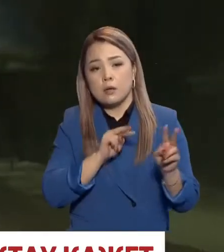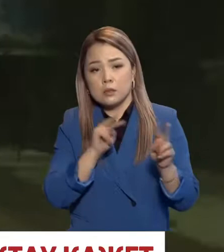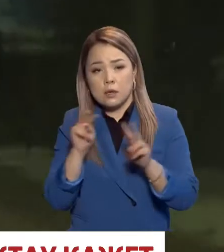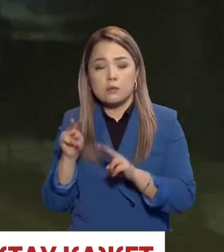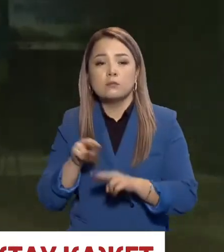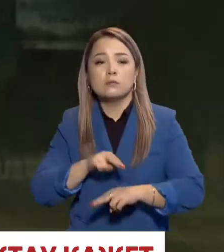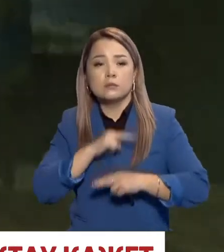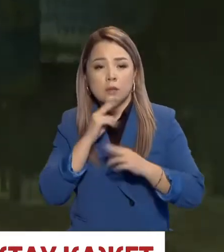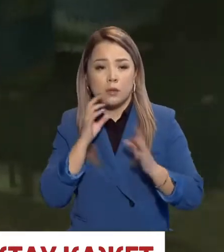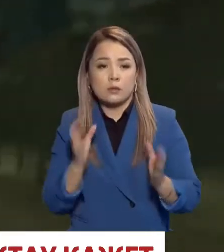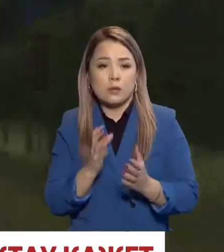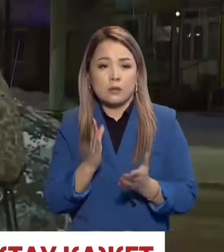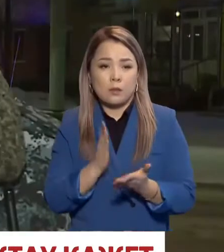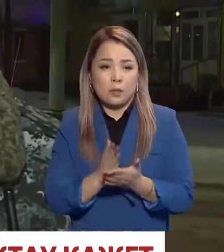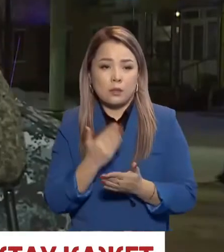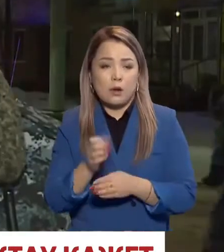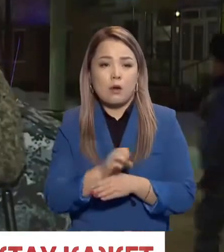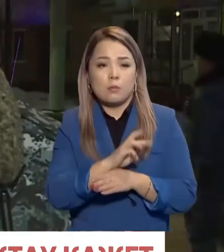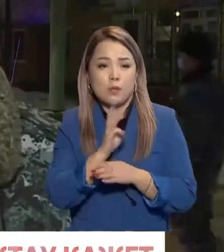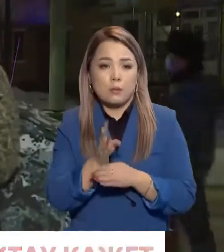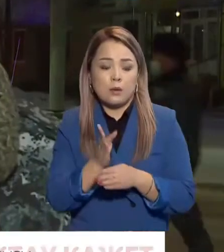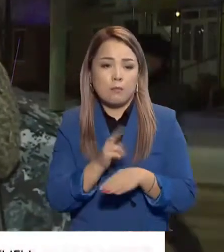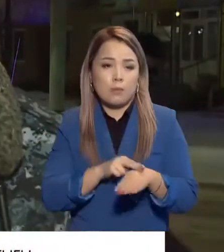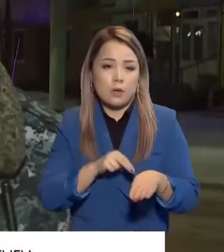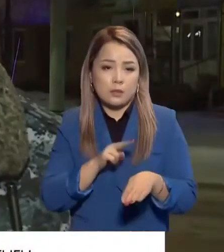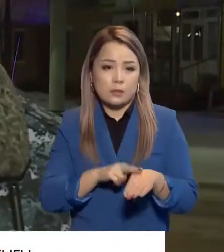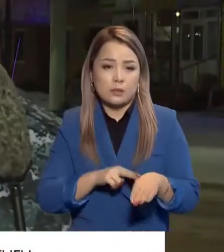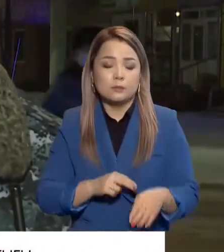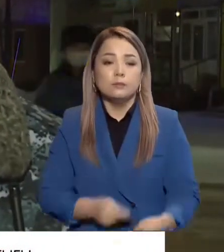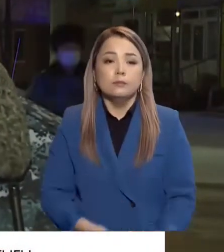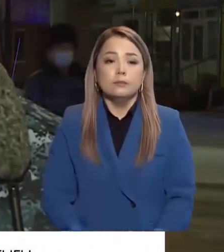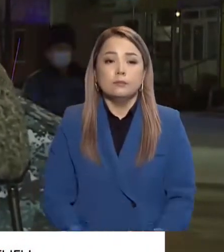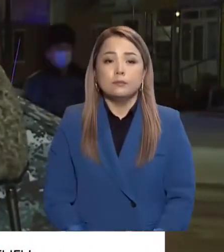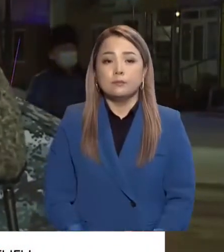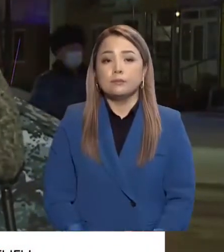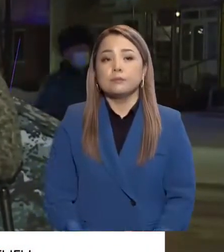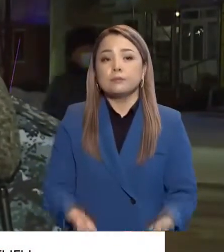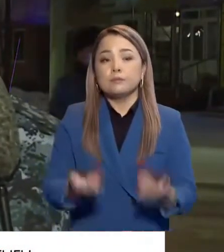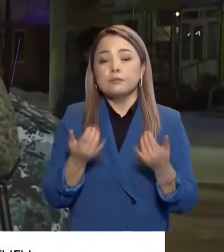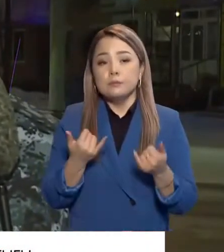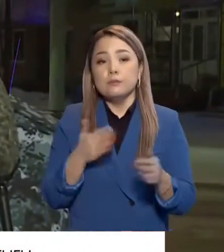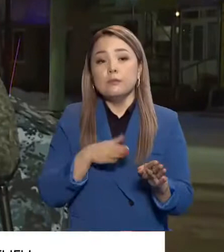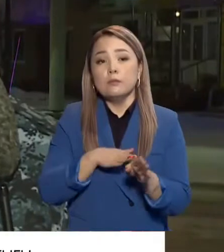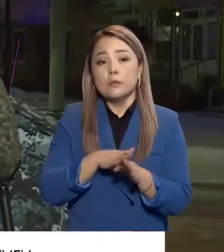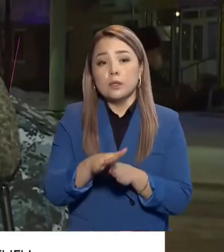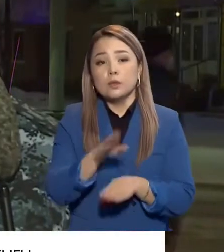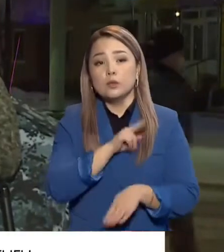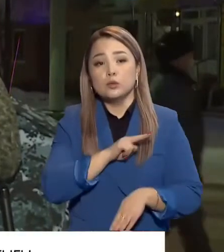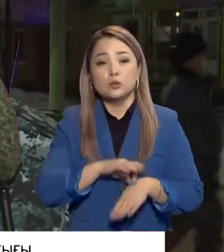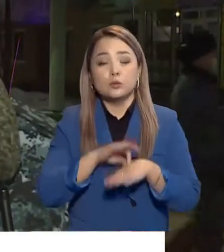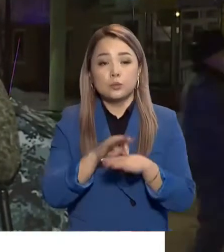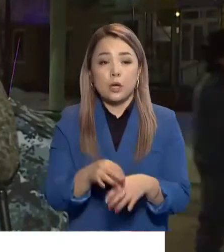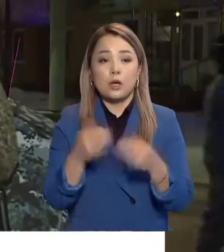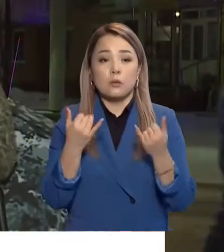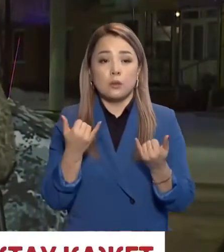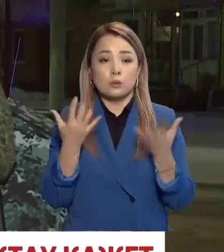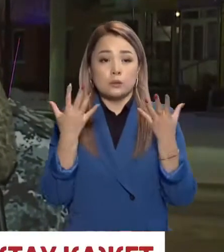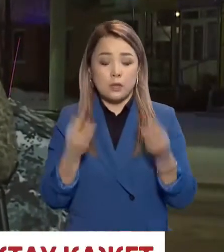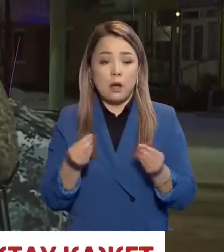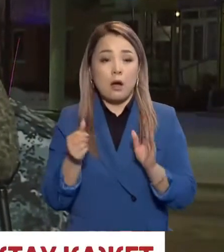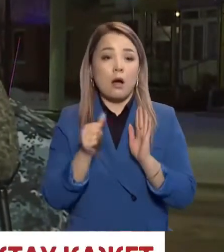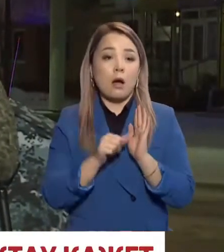жатыр. Коменданттық сағатты бізде іске асыру үшін бүгін таңда